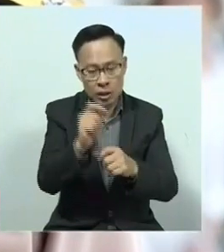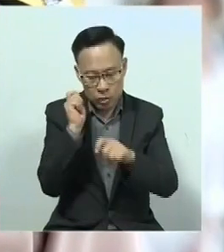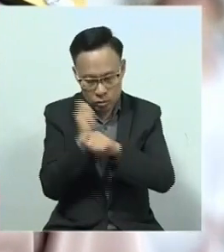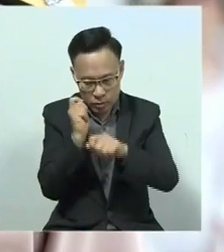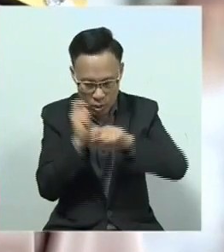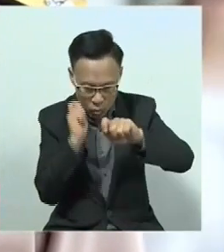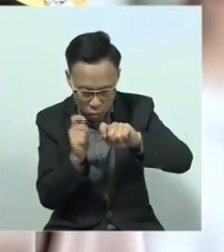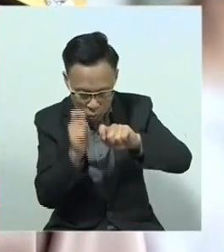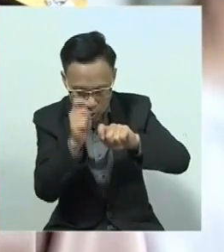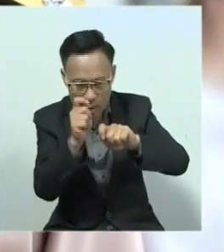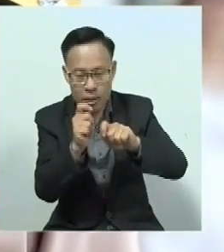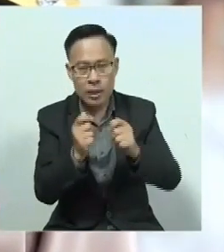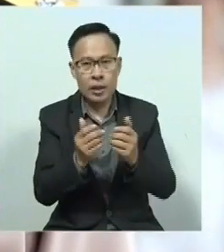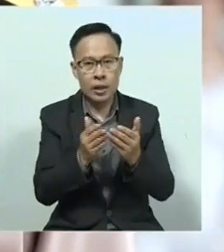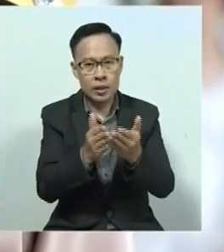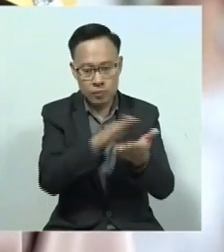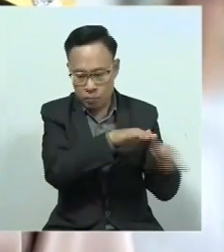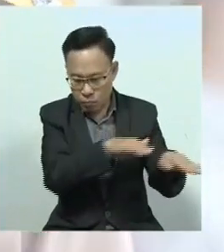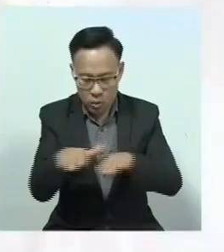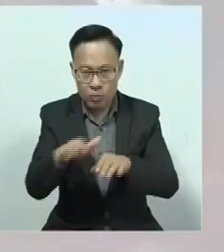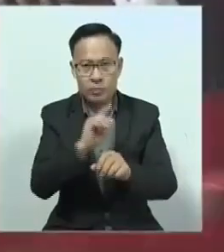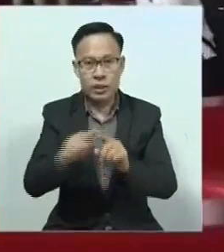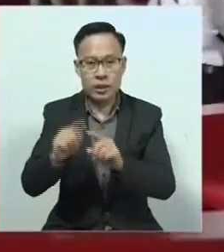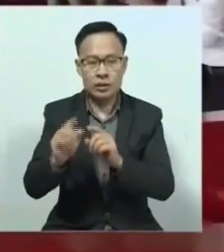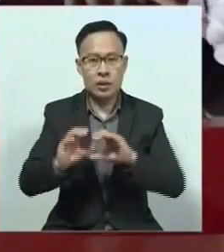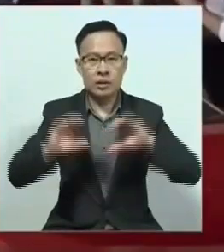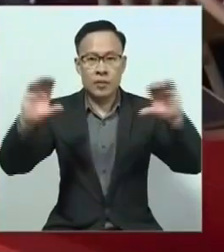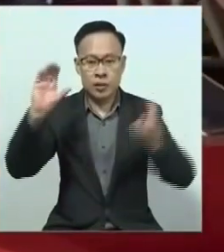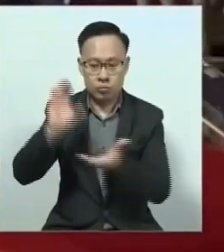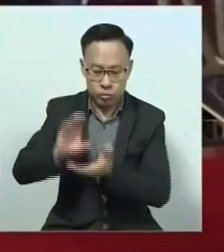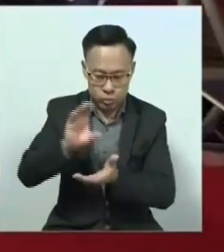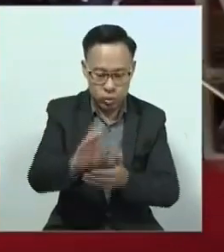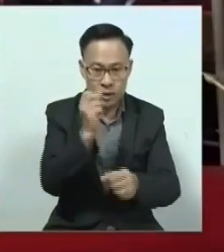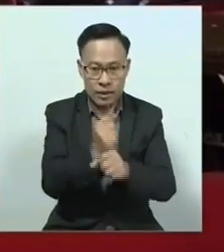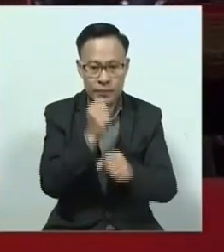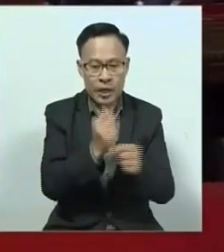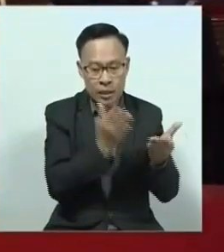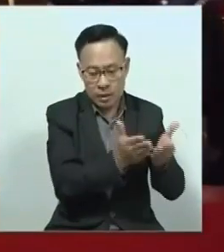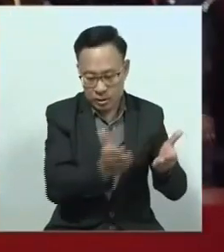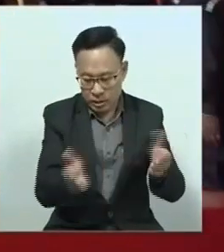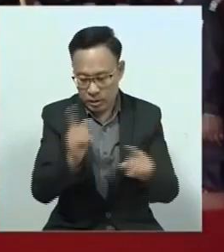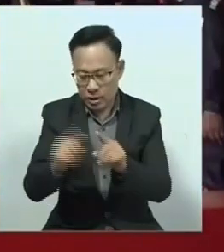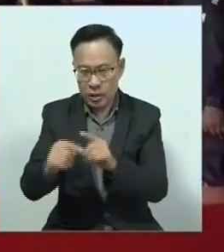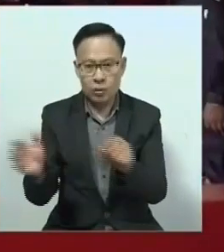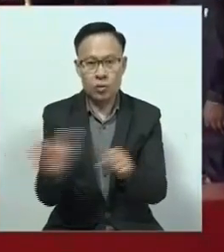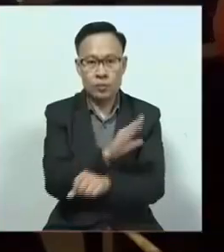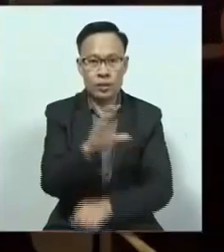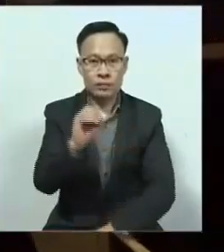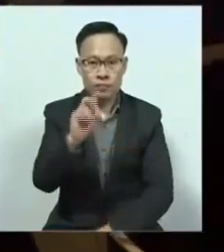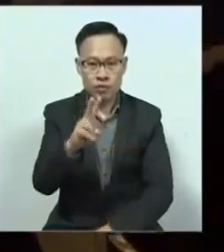ได้รับการสนับสนุนงบประมาณจากรัฐบาลนะครับในการซ่อมทำเรือทั้ง52ลำนะครับซึ่ง